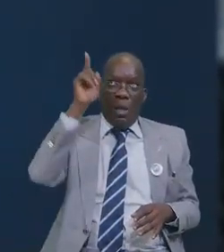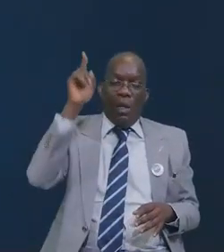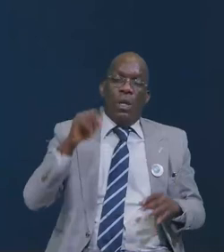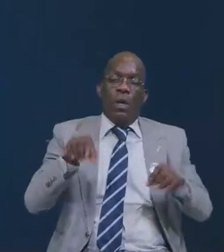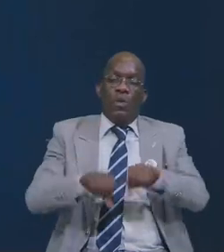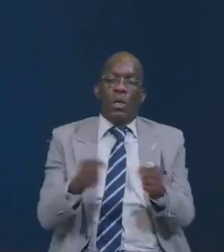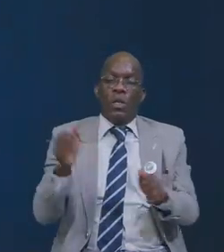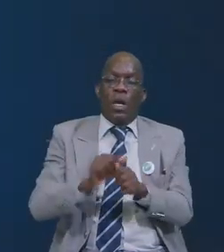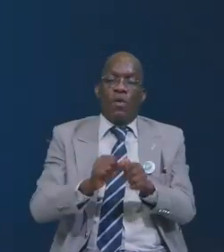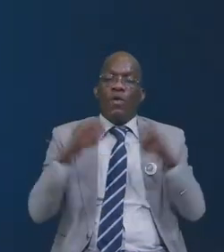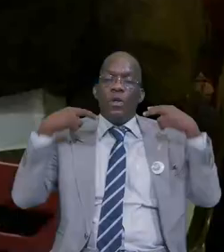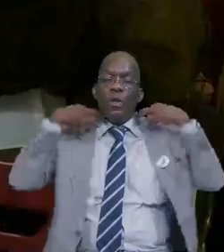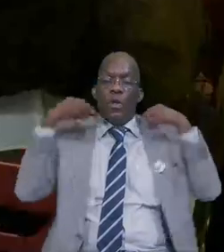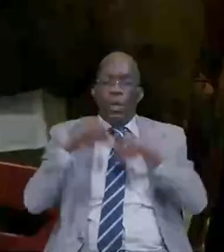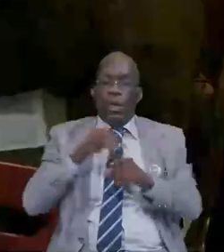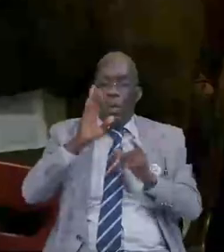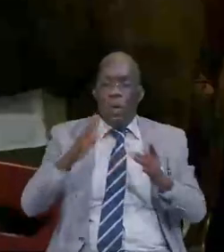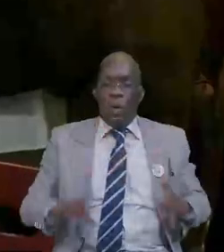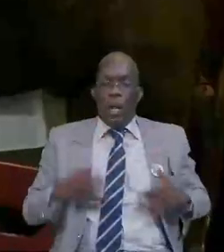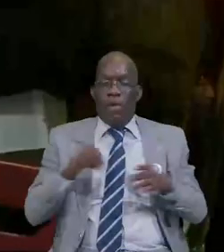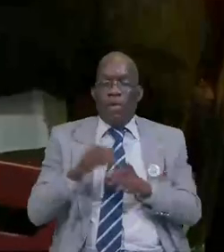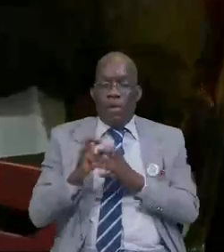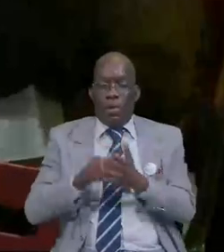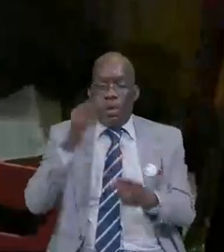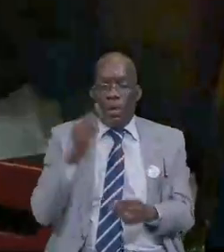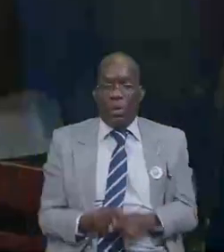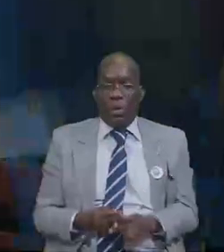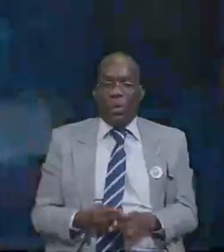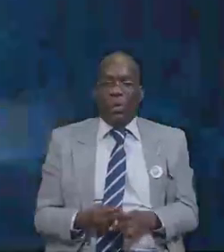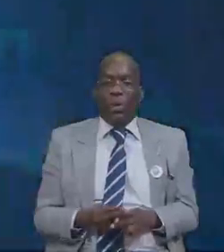brise tous les jougs de ta vie au nom de Jésus.